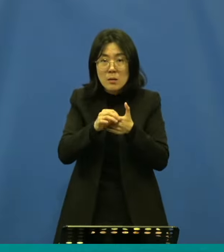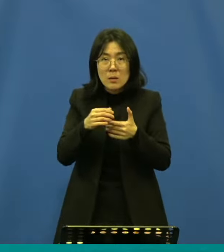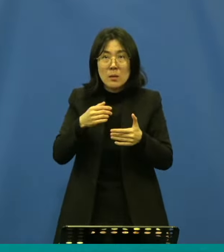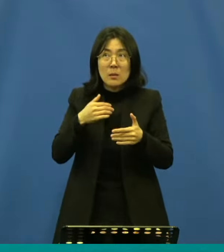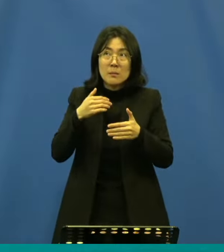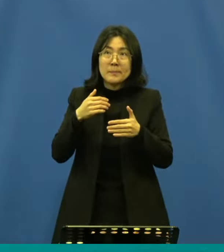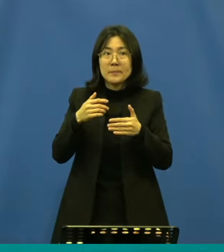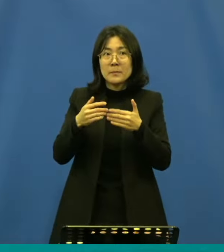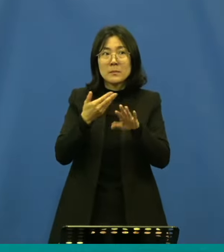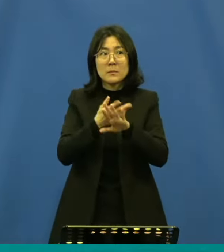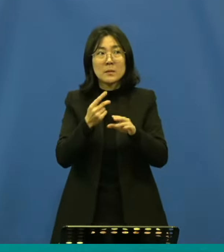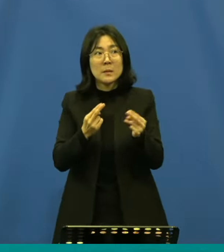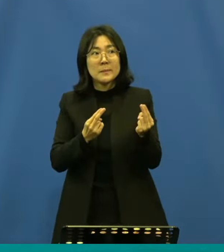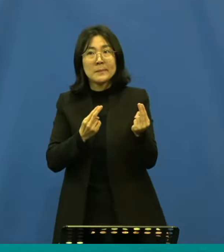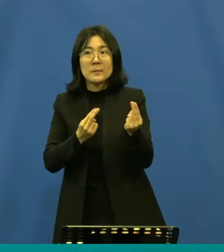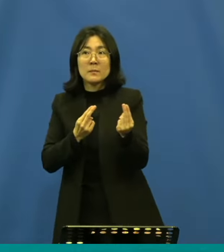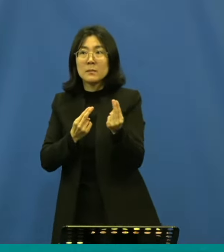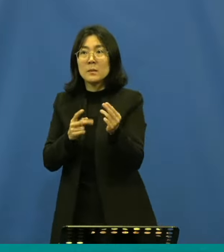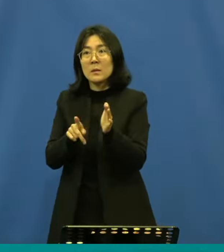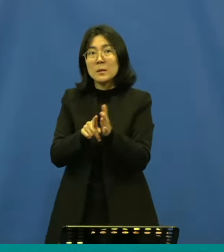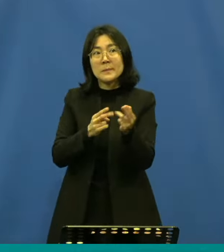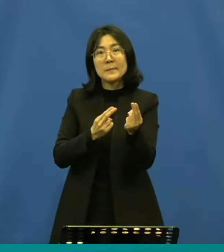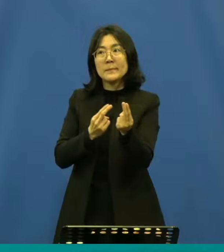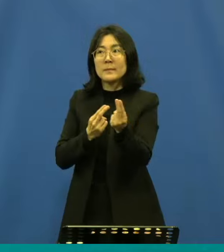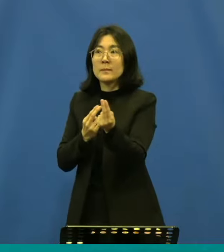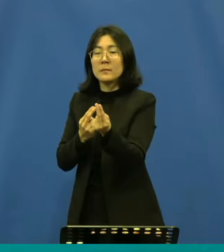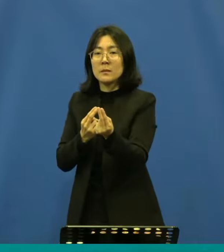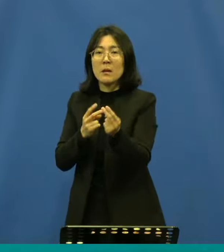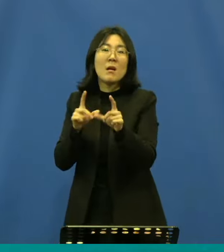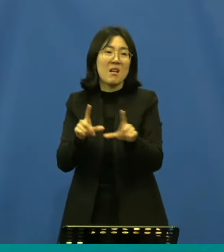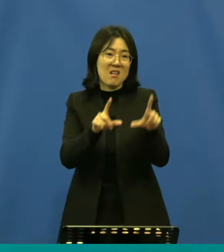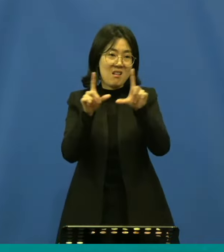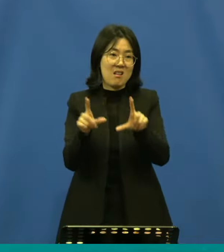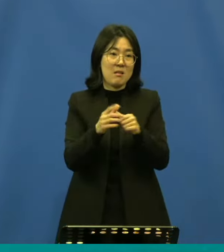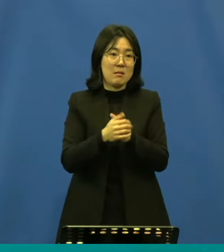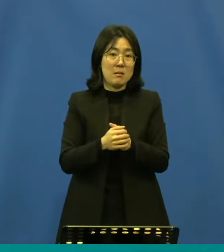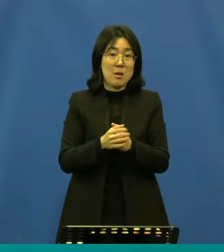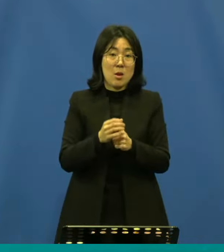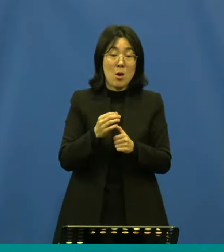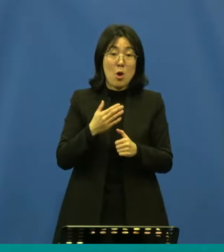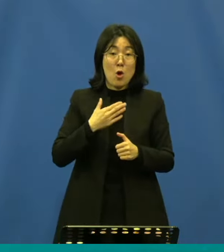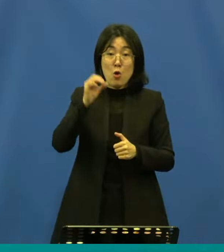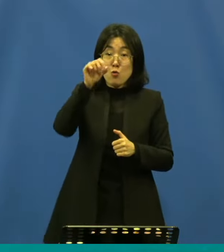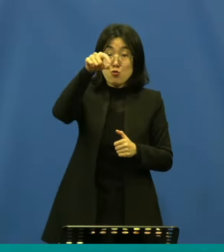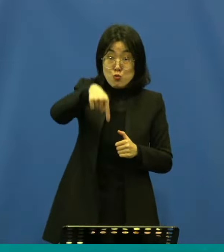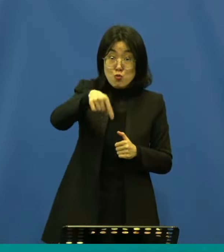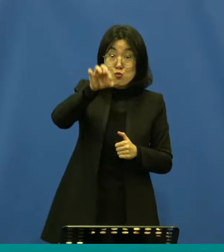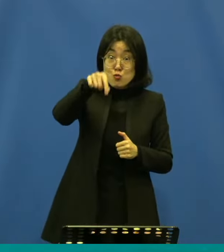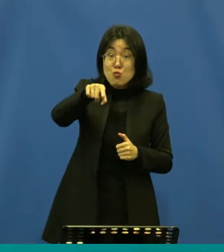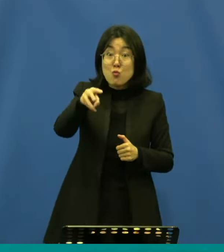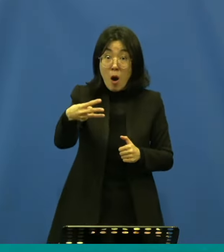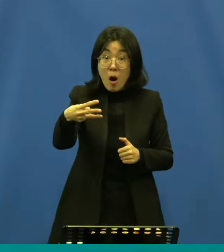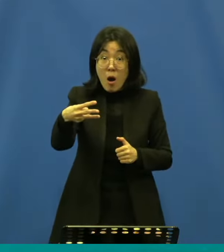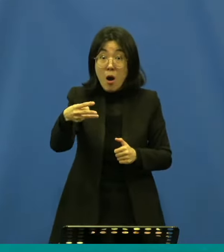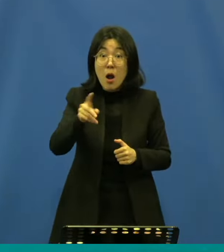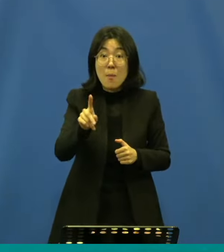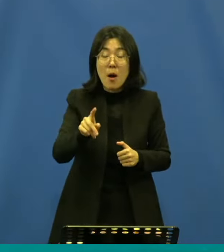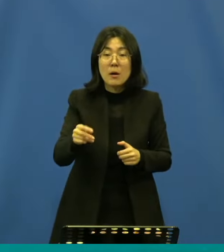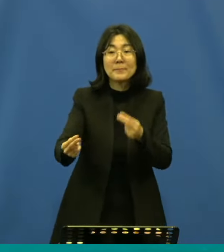사람들은 열등의식 혹은 우월의식을 가지고 살아갑니다. 이 우월감은 자신보다 다른 사람에게서 허약함을